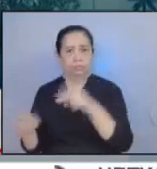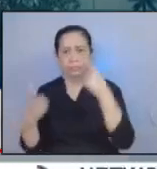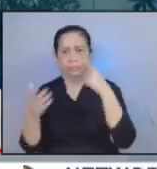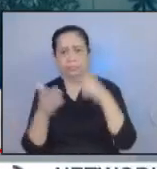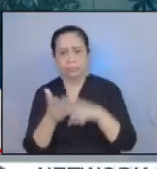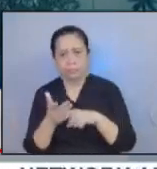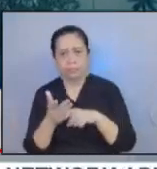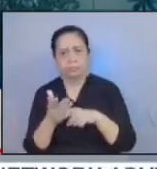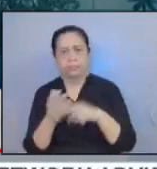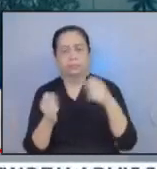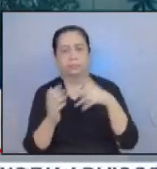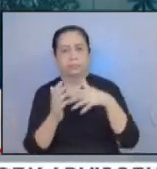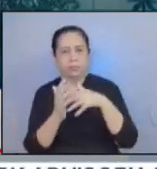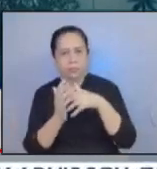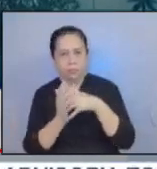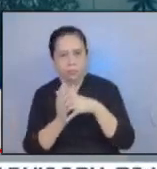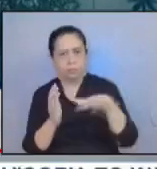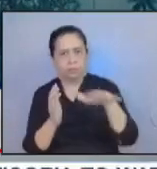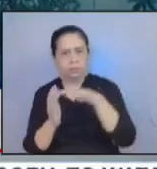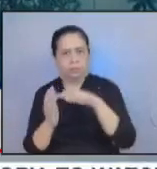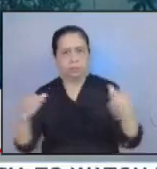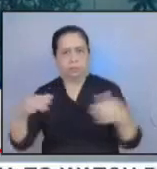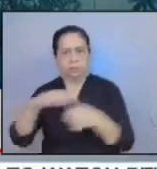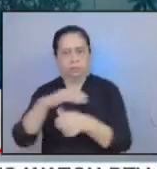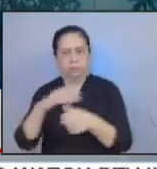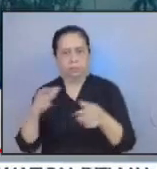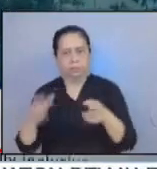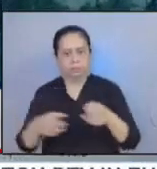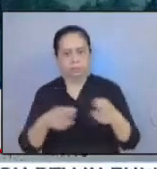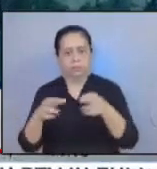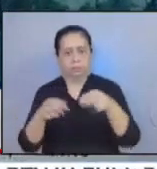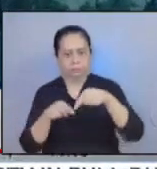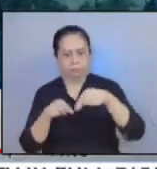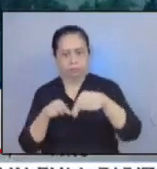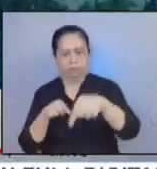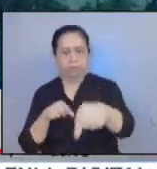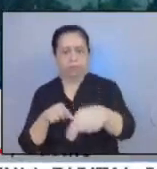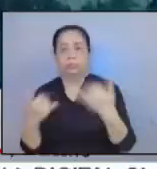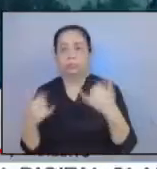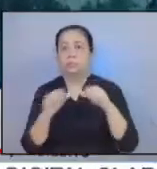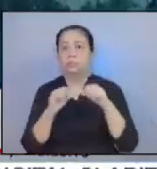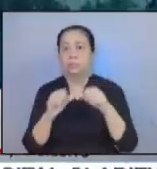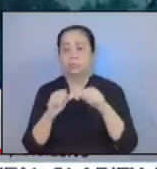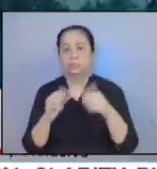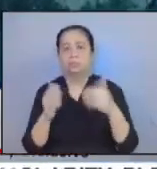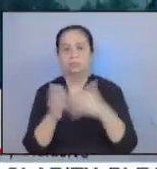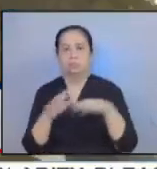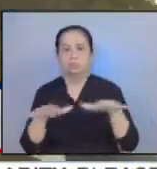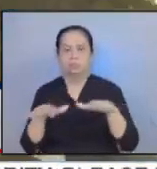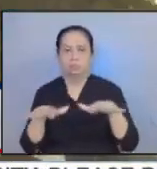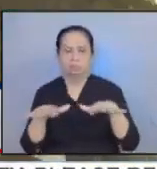pahina na ang paggalaw ng Abra River Fault. Talaga nga magtutuloy-tuloy lang ang aftershock sa susunod